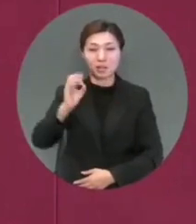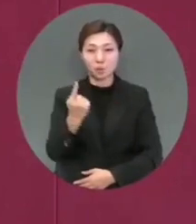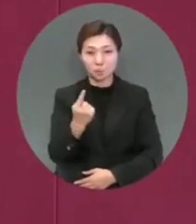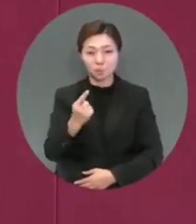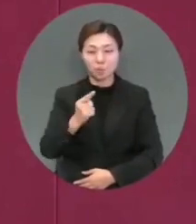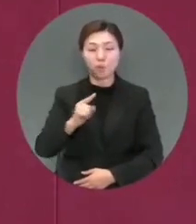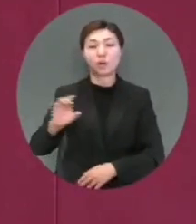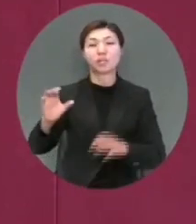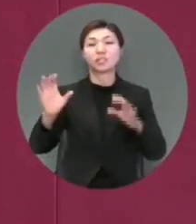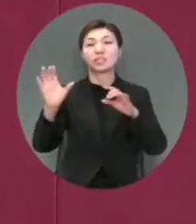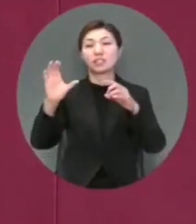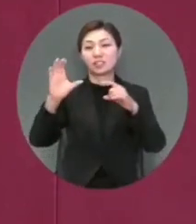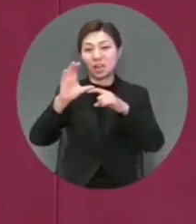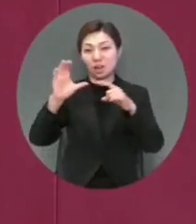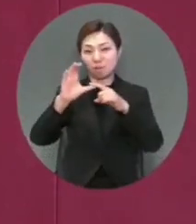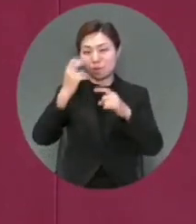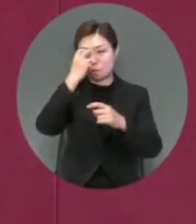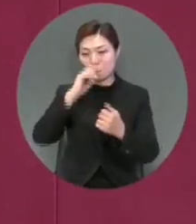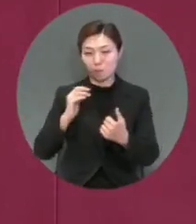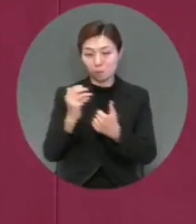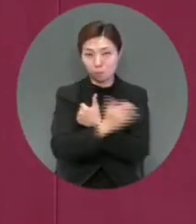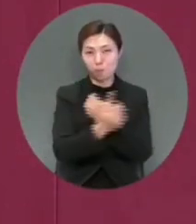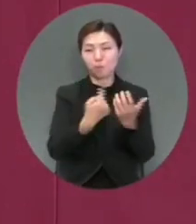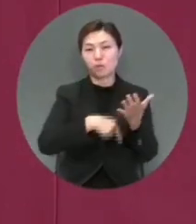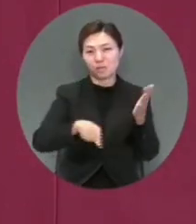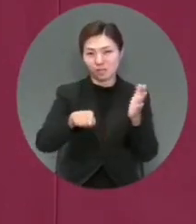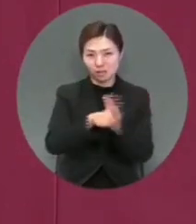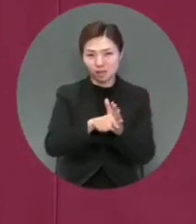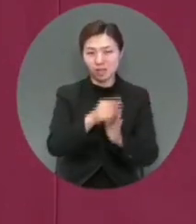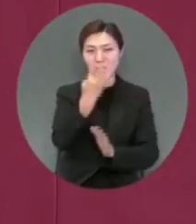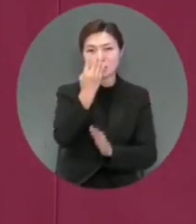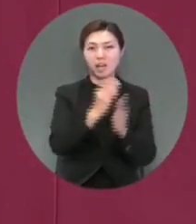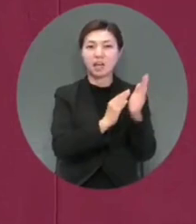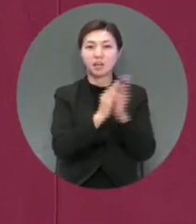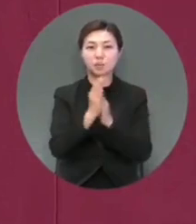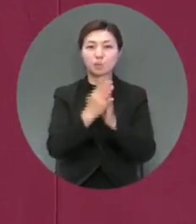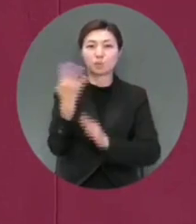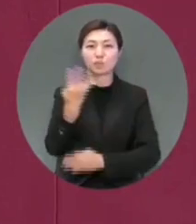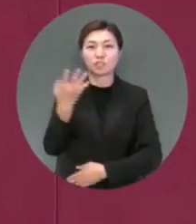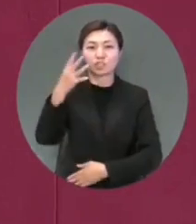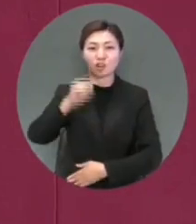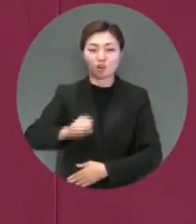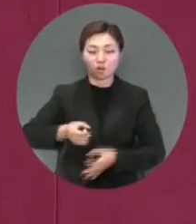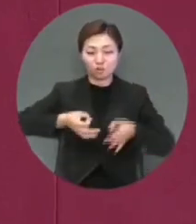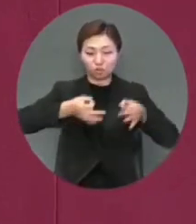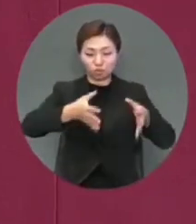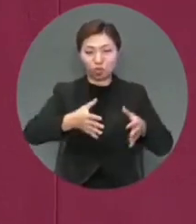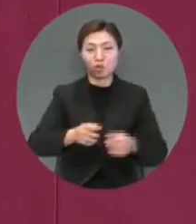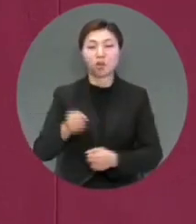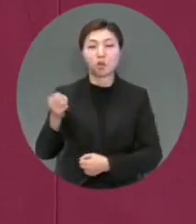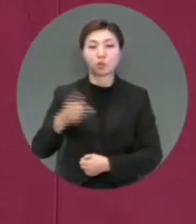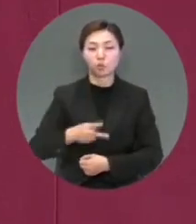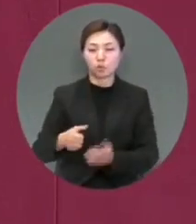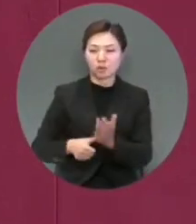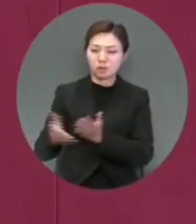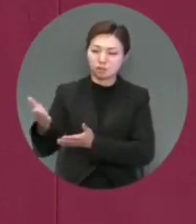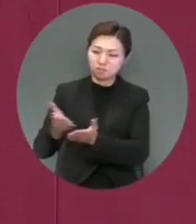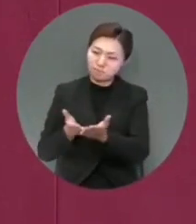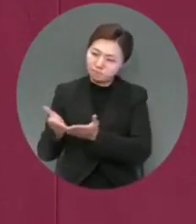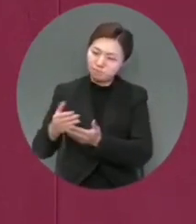구축에 4조 4천억 원을 투자하고 공급망 불안정에 대비하기 위해 핵심